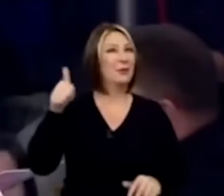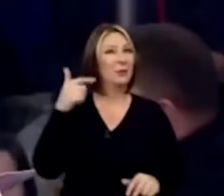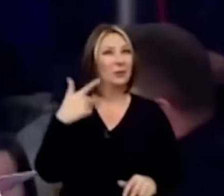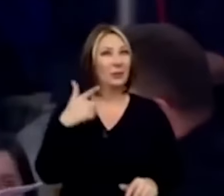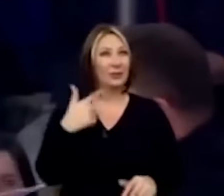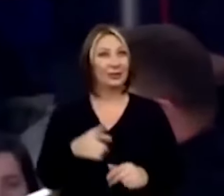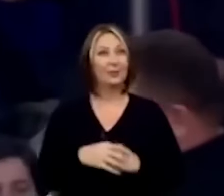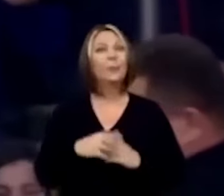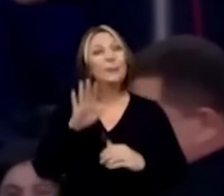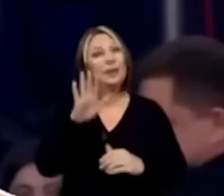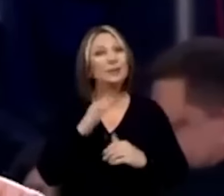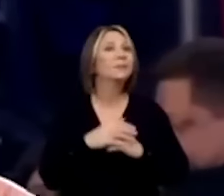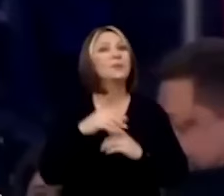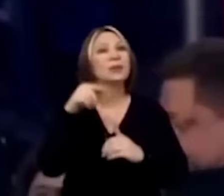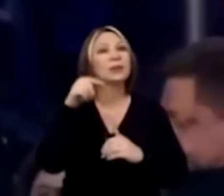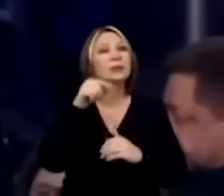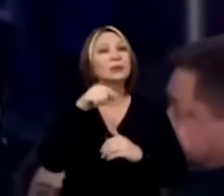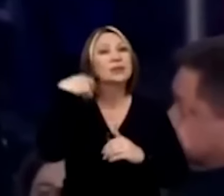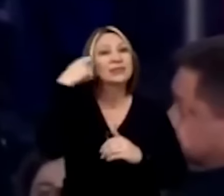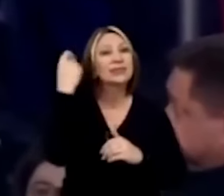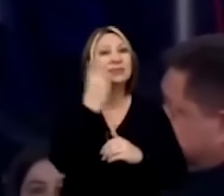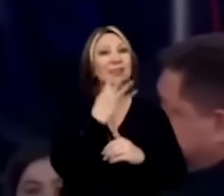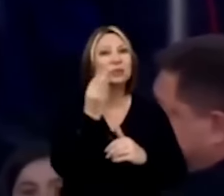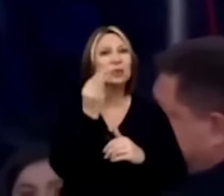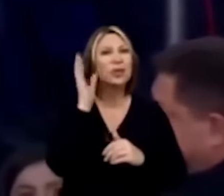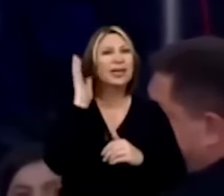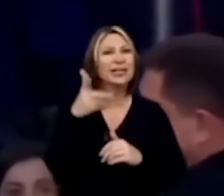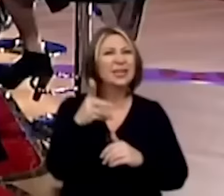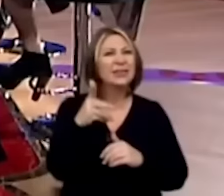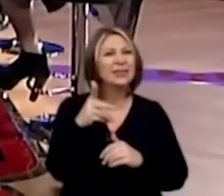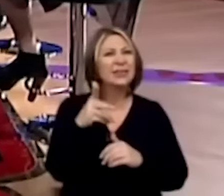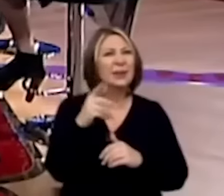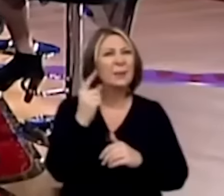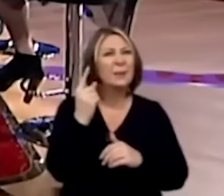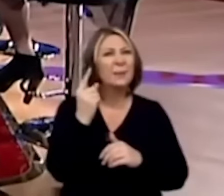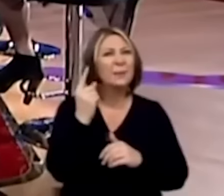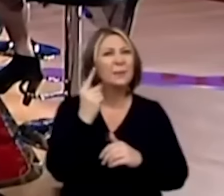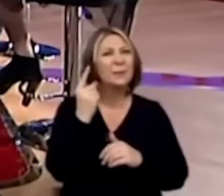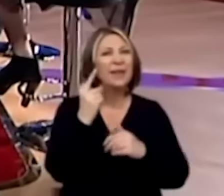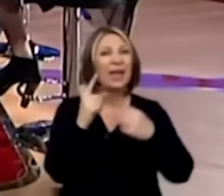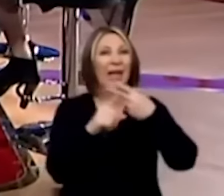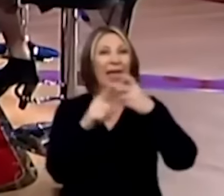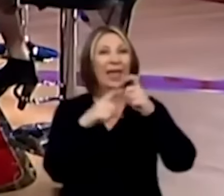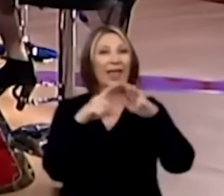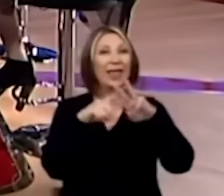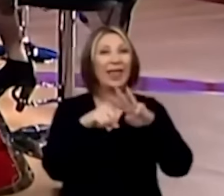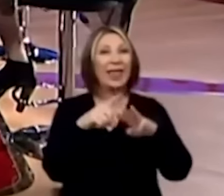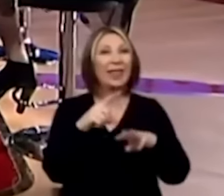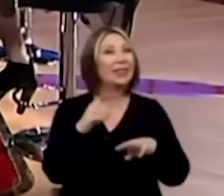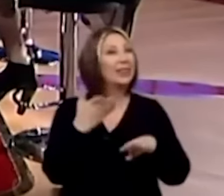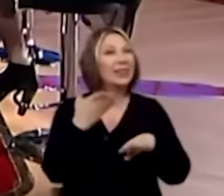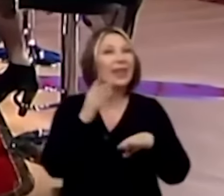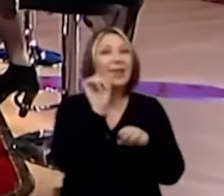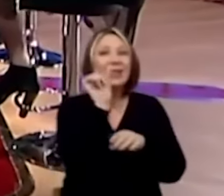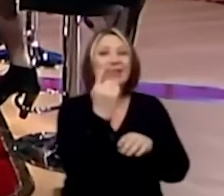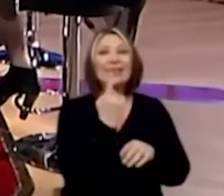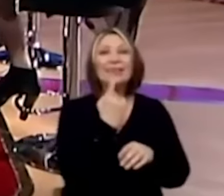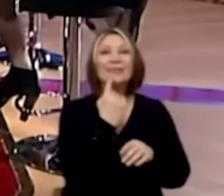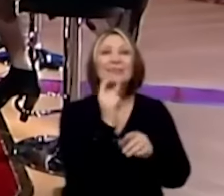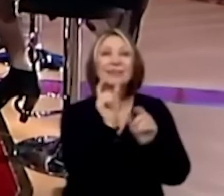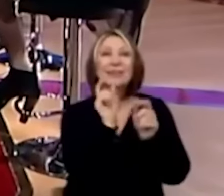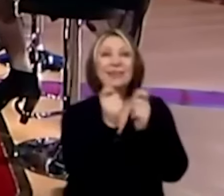Köyden. Peki şu dizide çokça geçen bir Ege ağzı var. Naptırın?